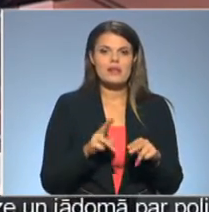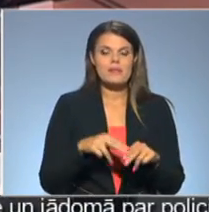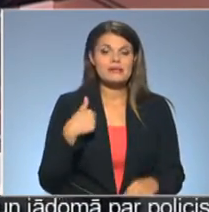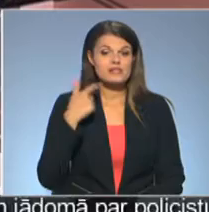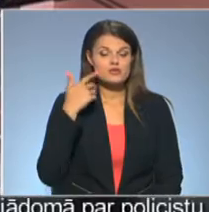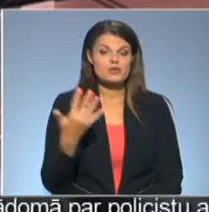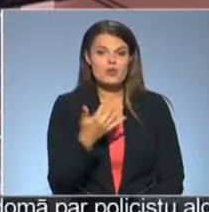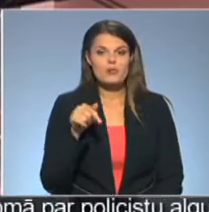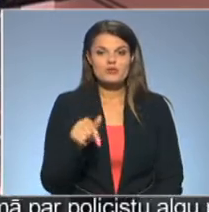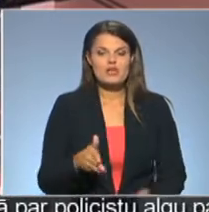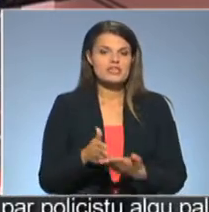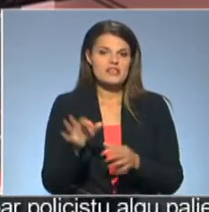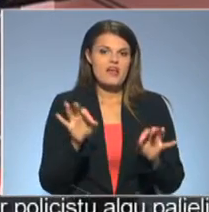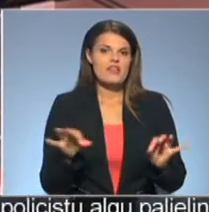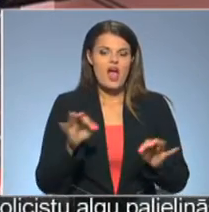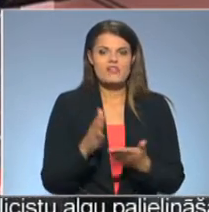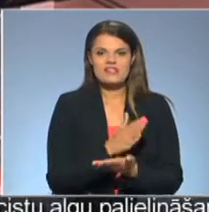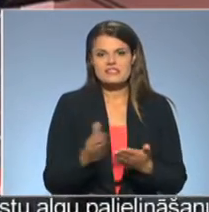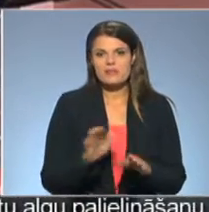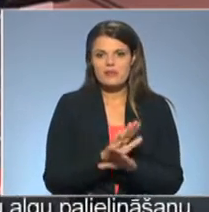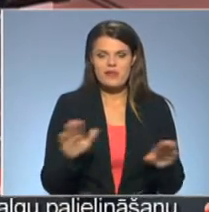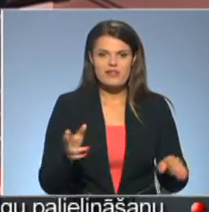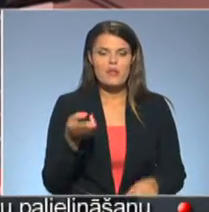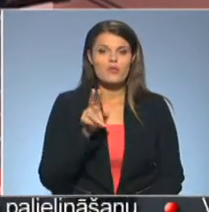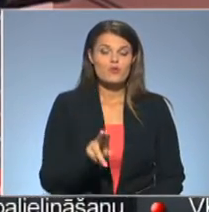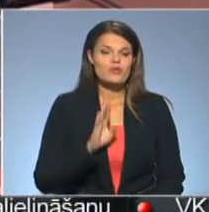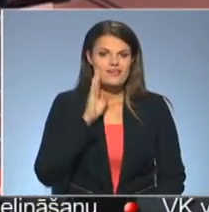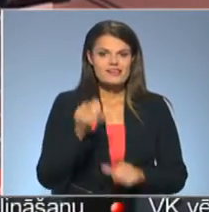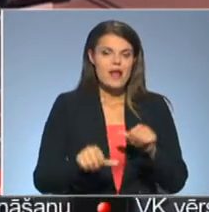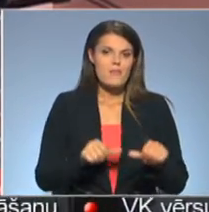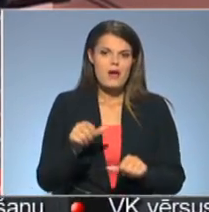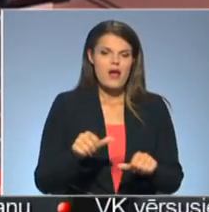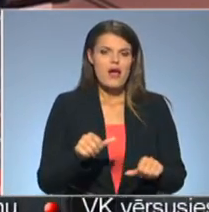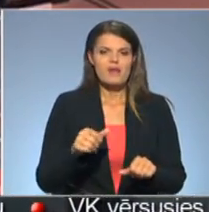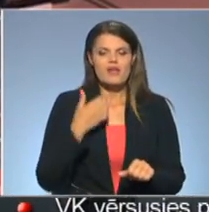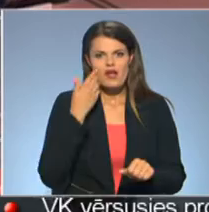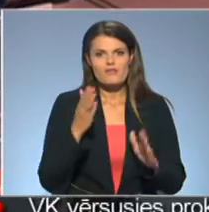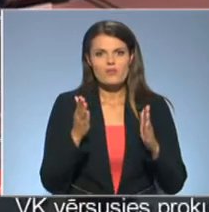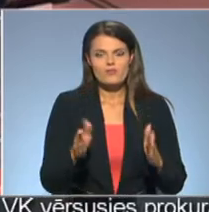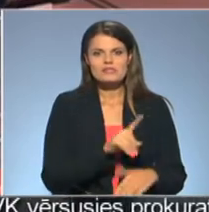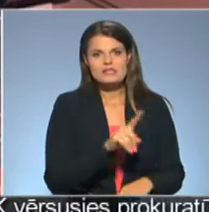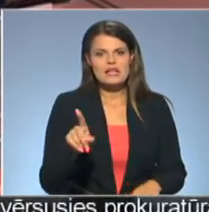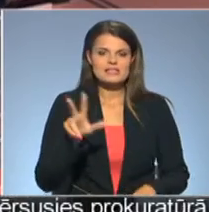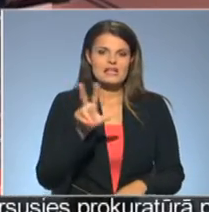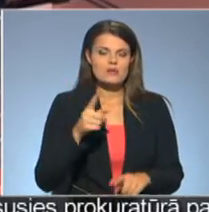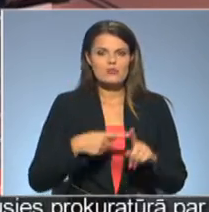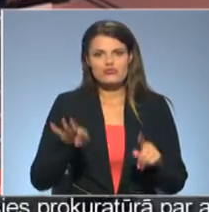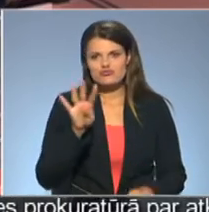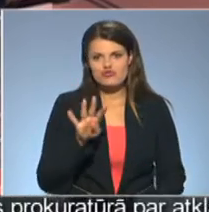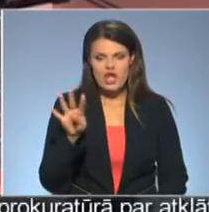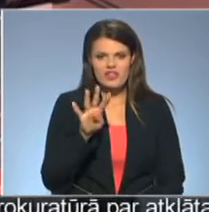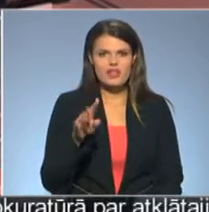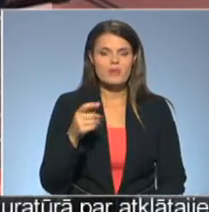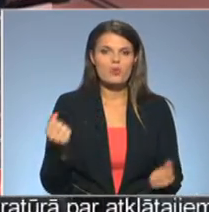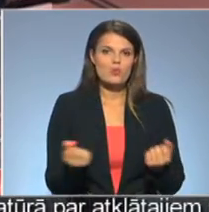ka šajā ziņā nekāda starpība nebūs. Un arī tā rīta maiņa, var teikt, kad viņi būs līdz kaut kur 3:30,